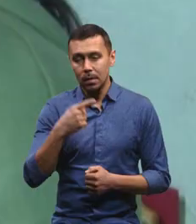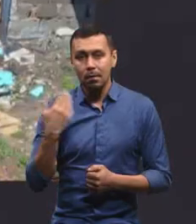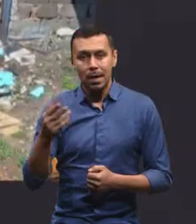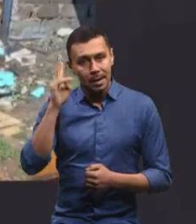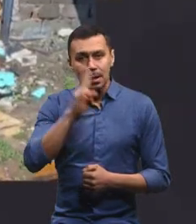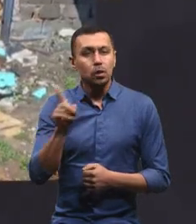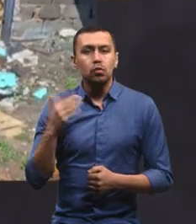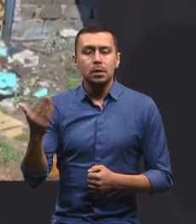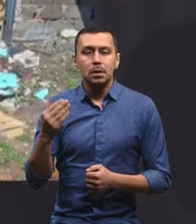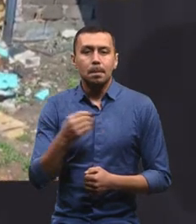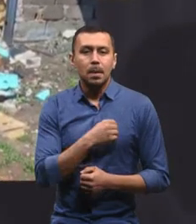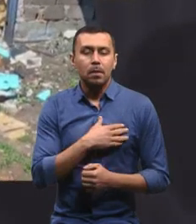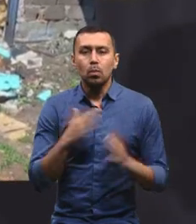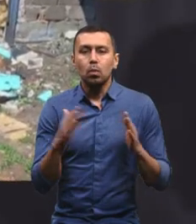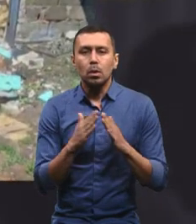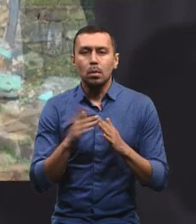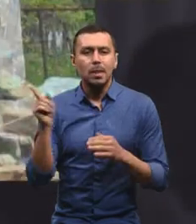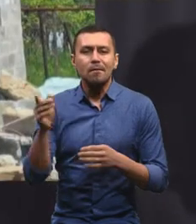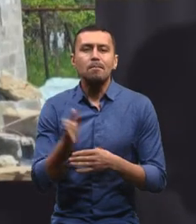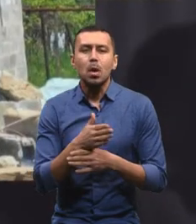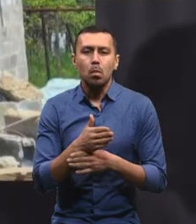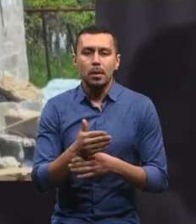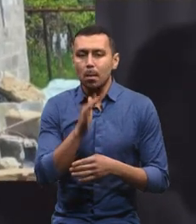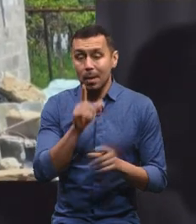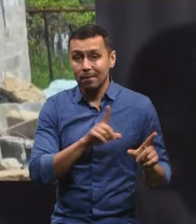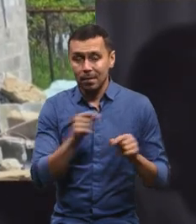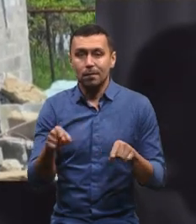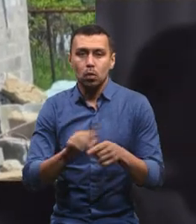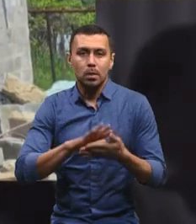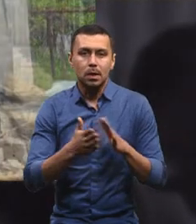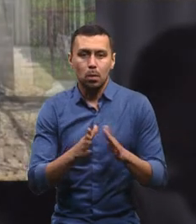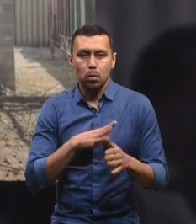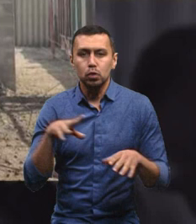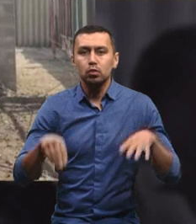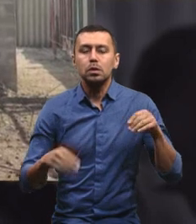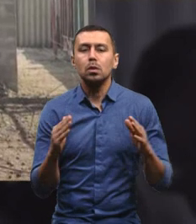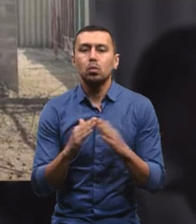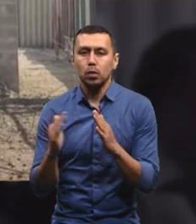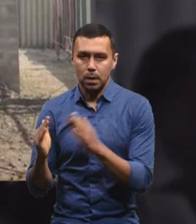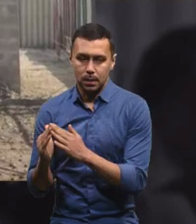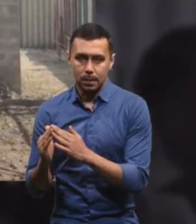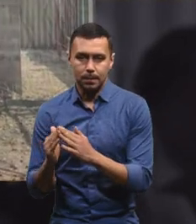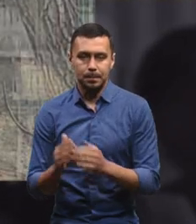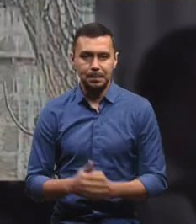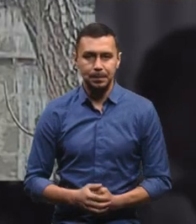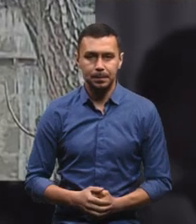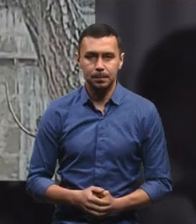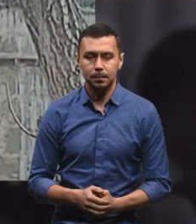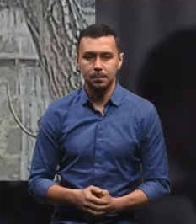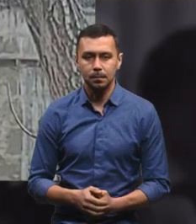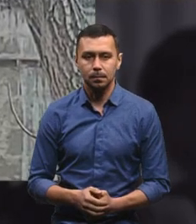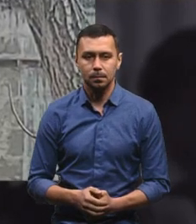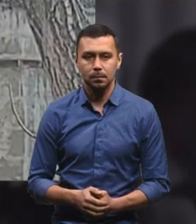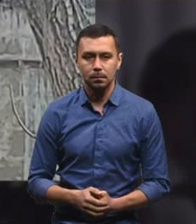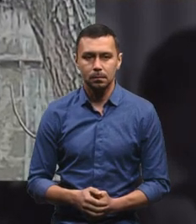вона не знає що з її приватним будинком у Маріуполі на момент виїзду у такому стані були сусідські будинки каже жінка Михайло жила Іван Мовчан